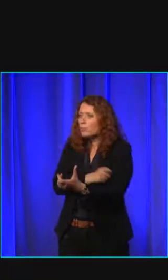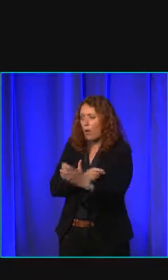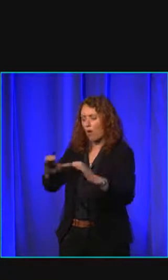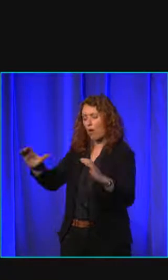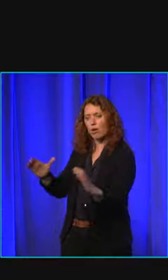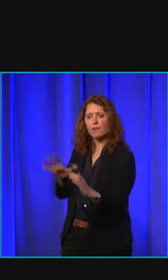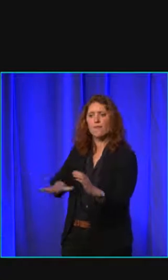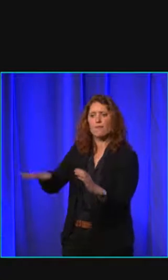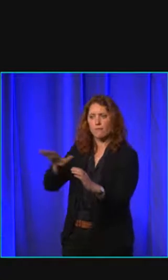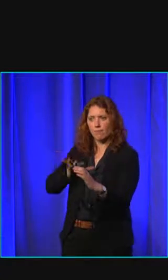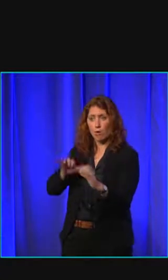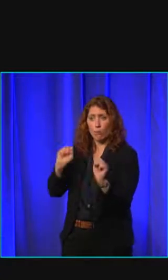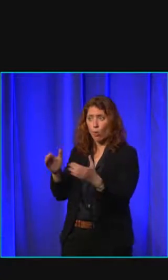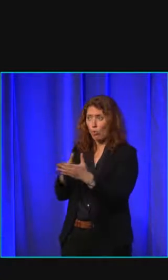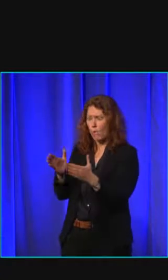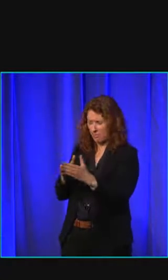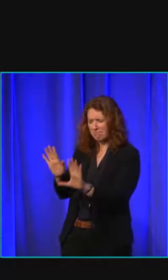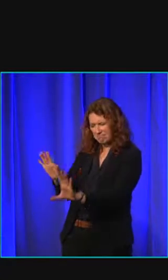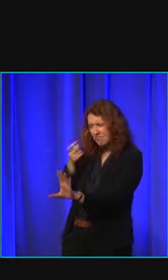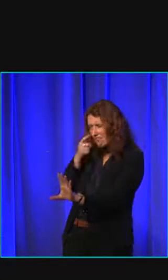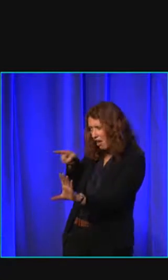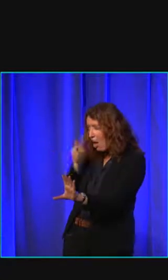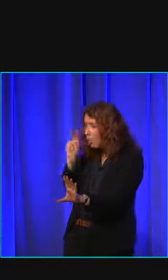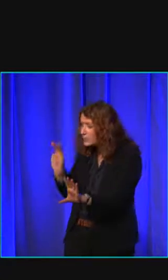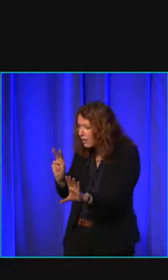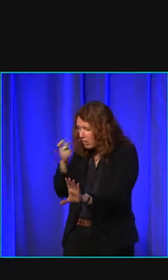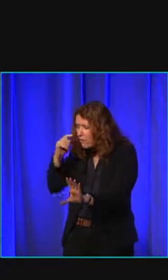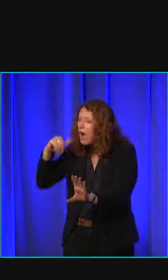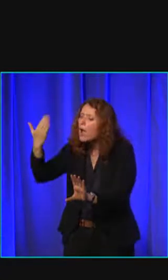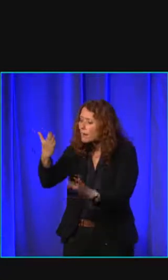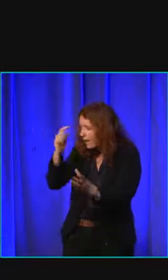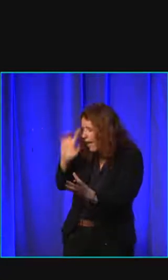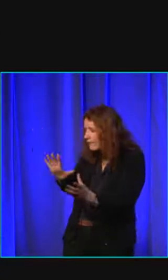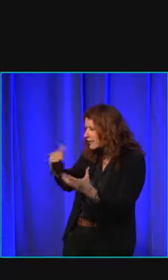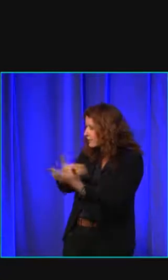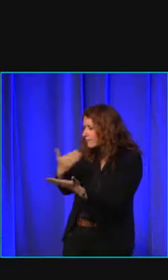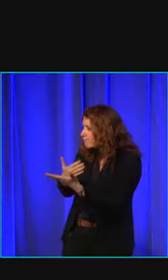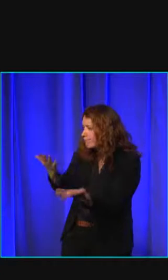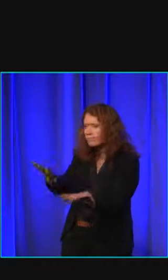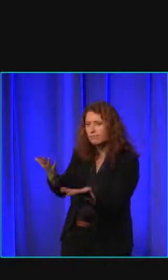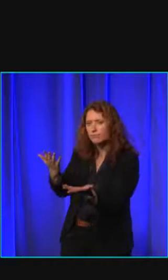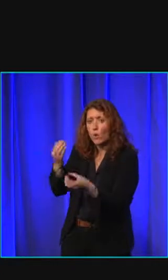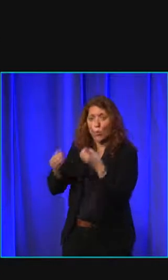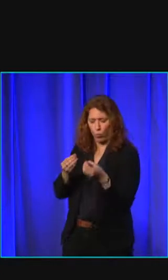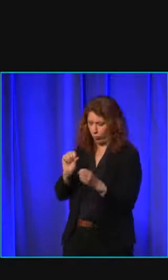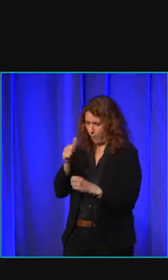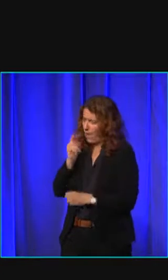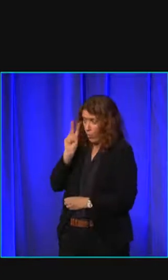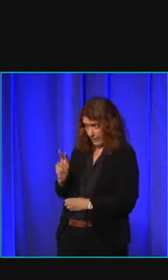tu observes pour reconnaître ce qui va se passer après. Ou tu observes pour faire après.